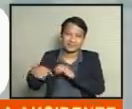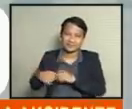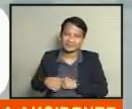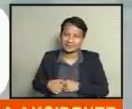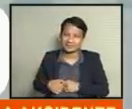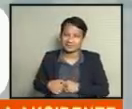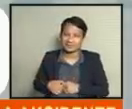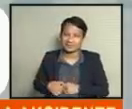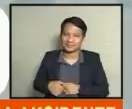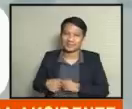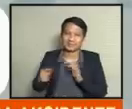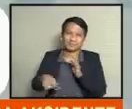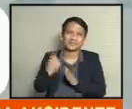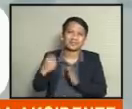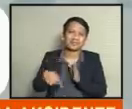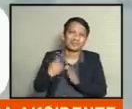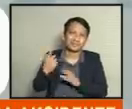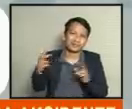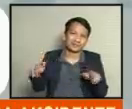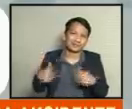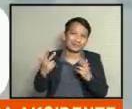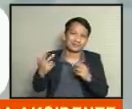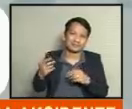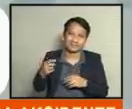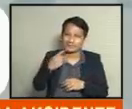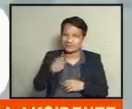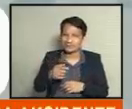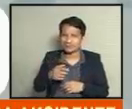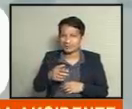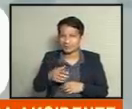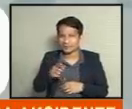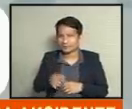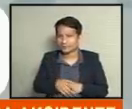naman? Minsan po. Minsan ano po ba yung manok niya? Pula?